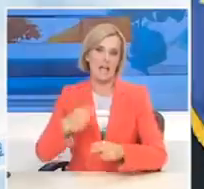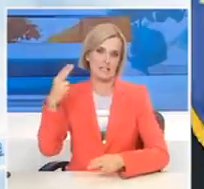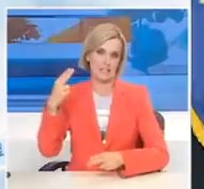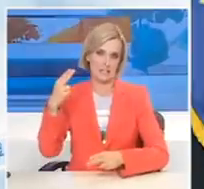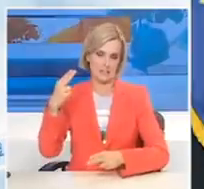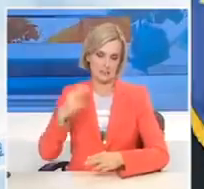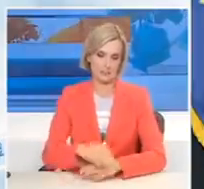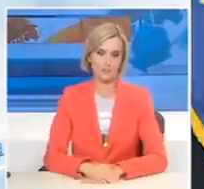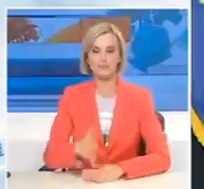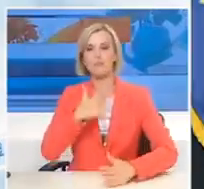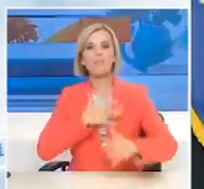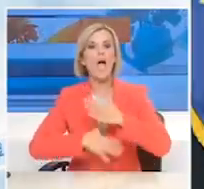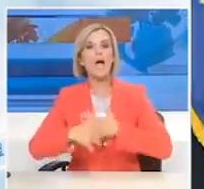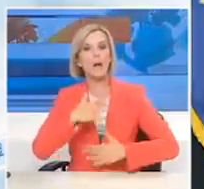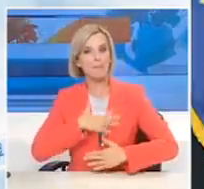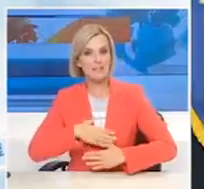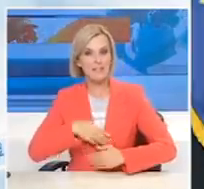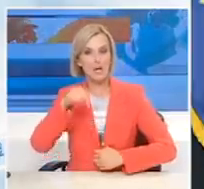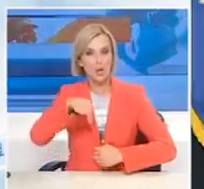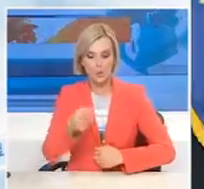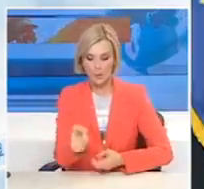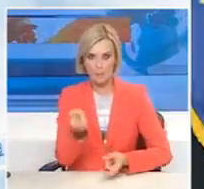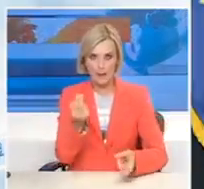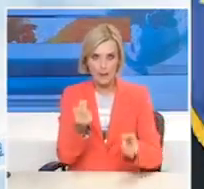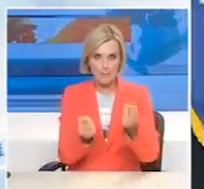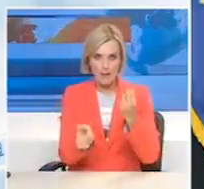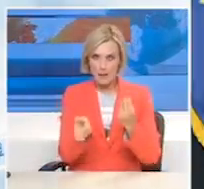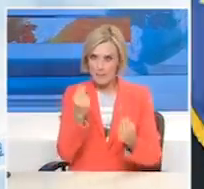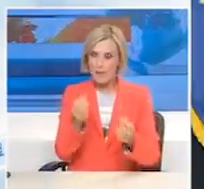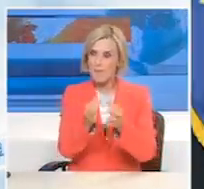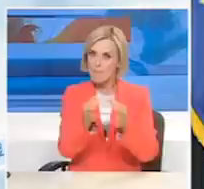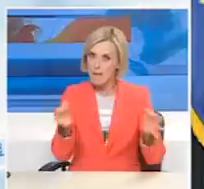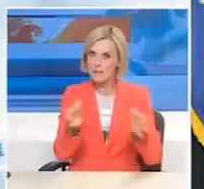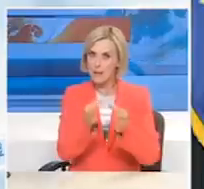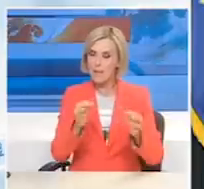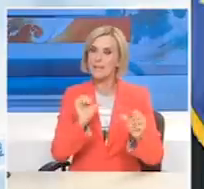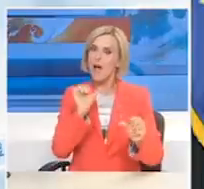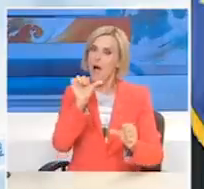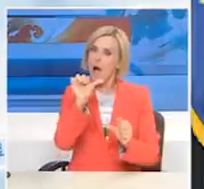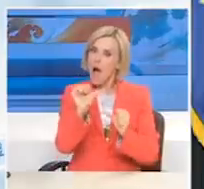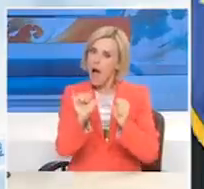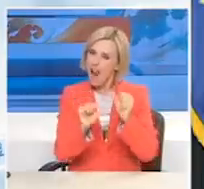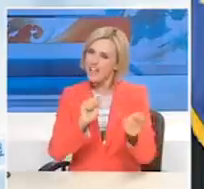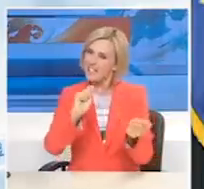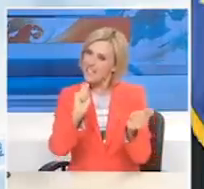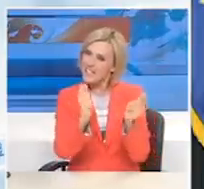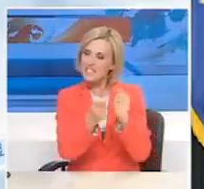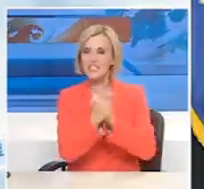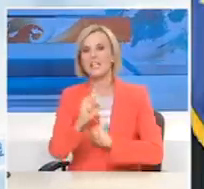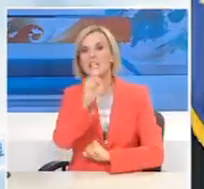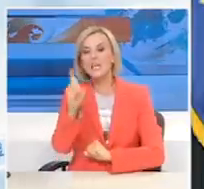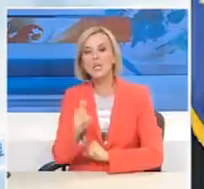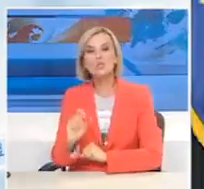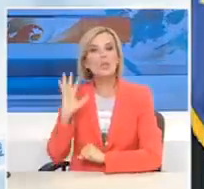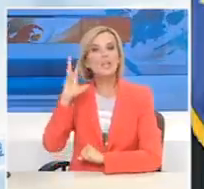μου συμπολίτες, τα περιοριστικά μέτρα της πρώτης φάσης σταματούν σταδιακά να ισχύουν και διαμορφώνονται η νέα καθημερινότητα. Μια καθημερινότητα στην